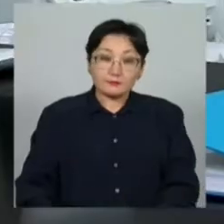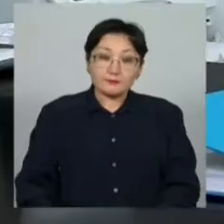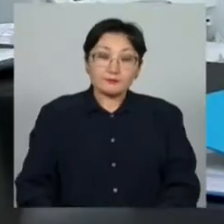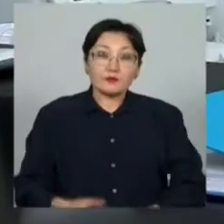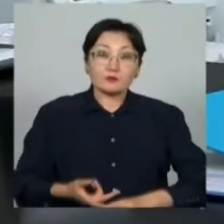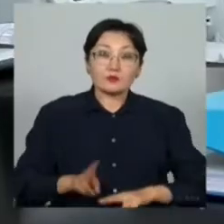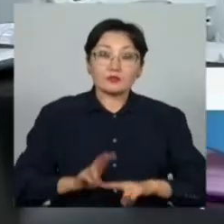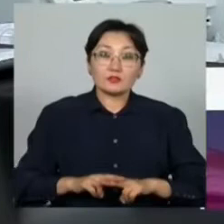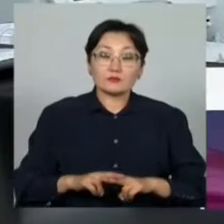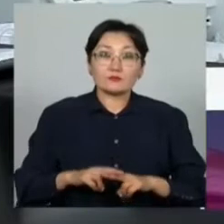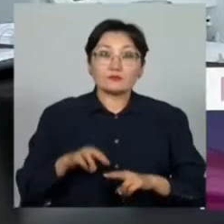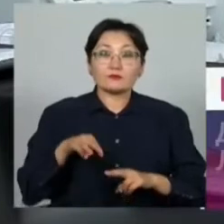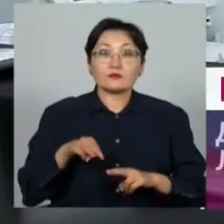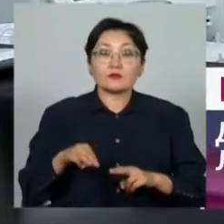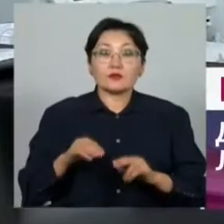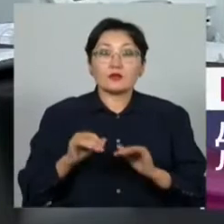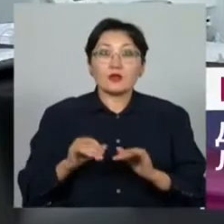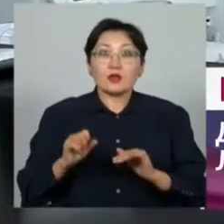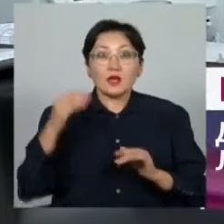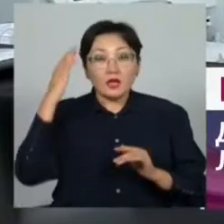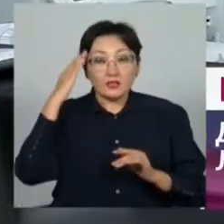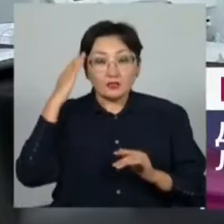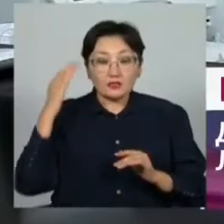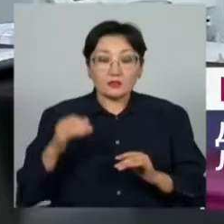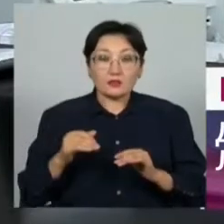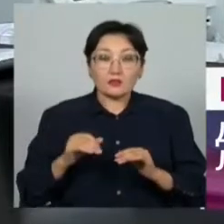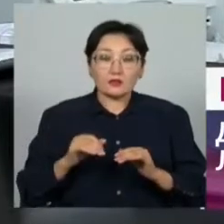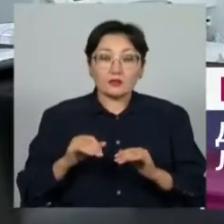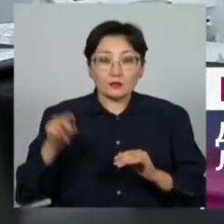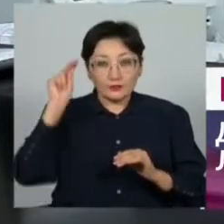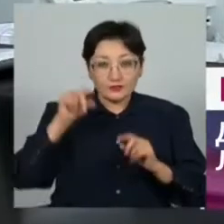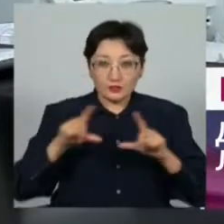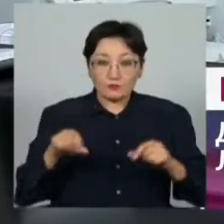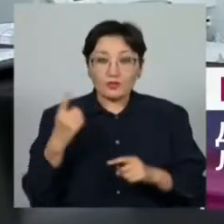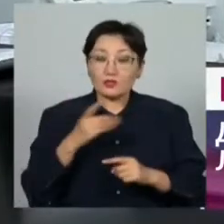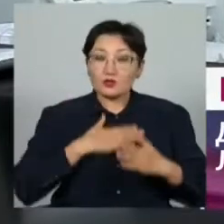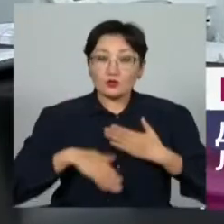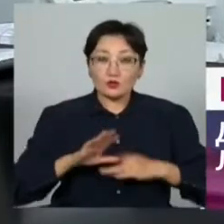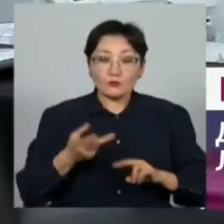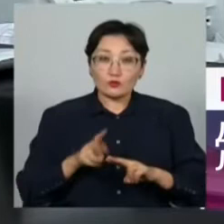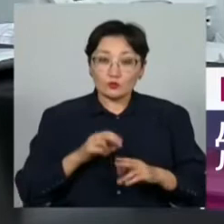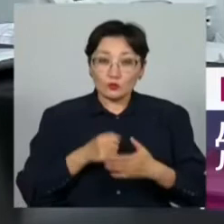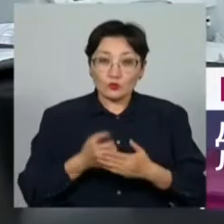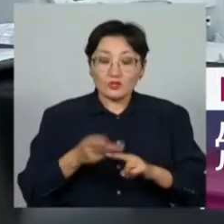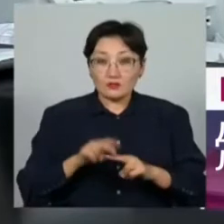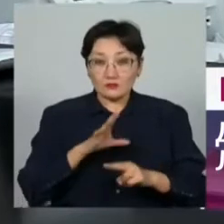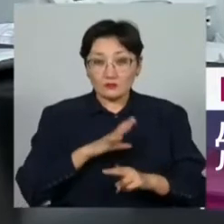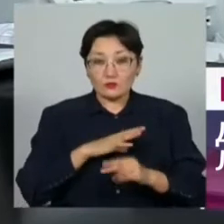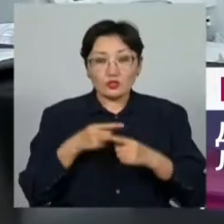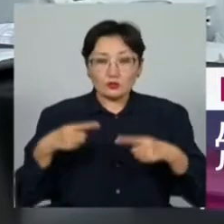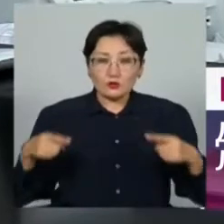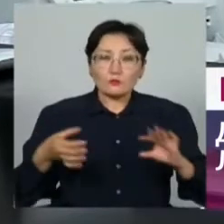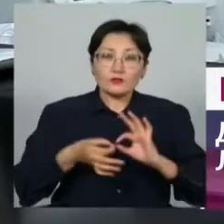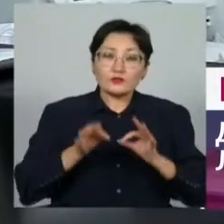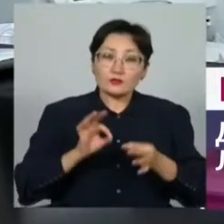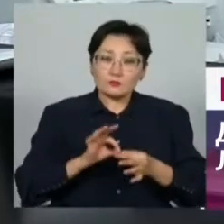Бұл Павлодар білім инновация лицейіндегі алғашқы қуанышы емес. Осыған дейін де түрлі